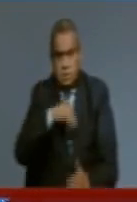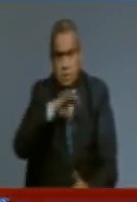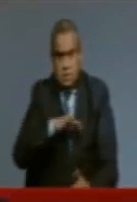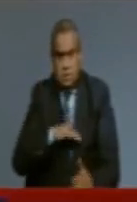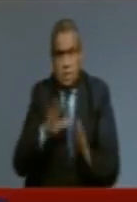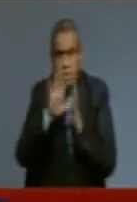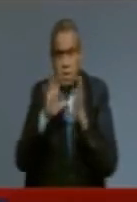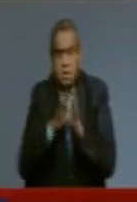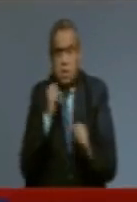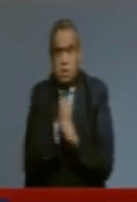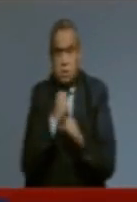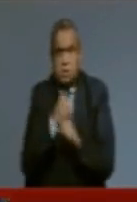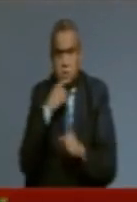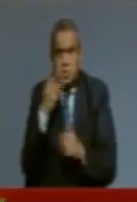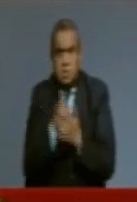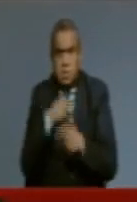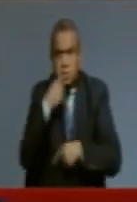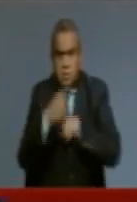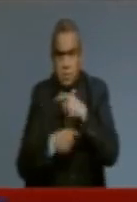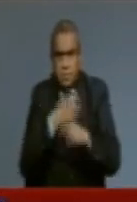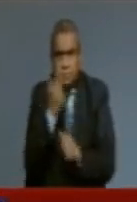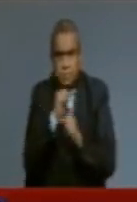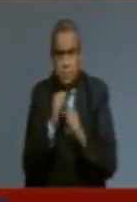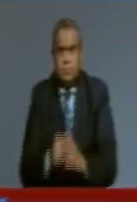زواج المثليين